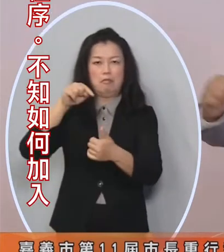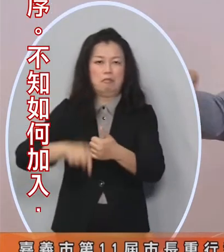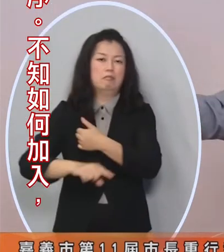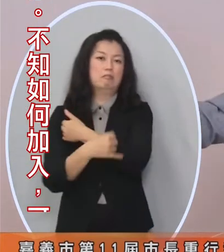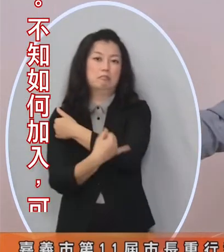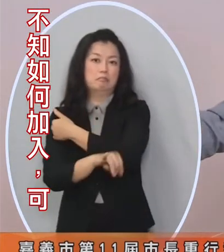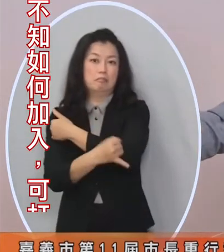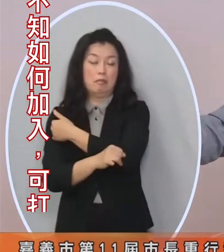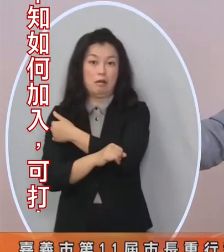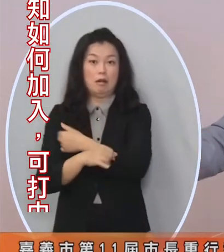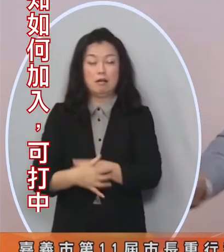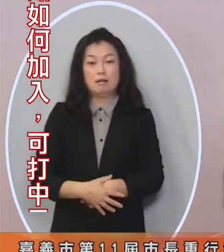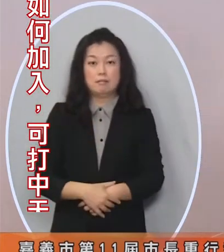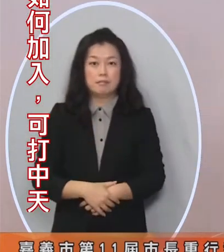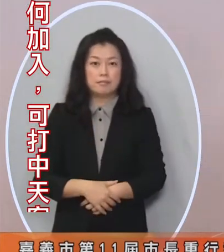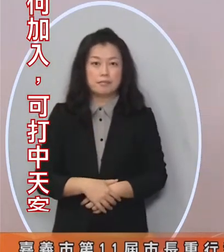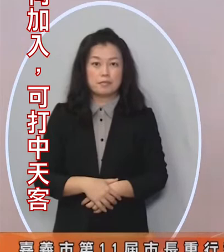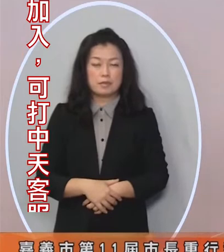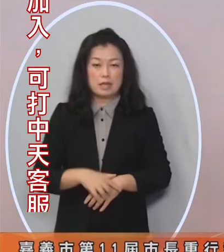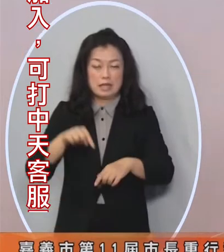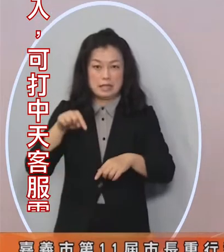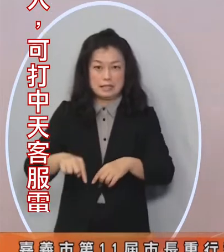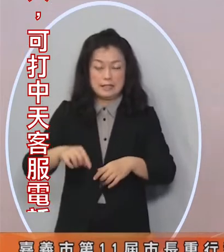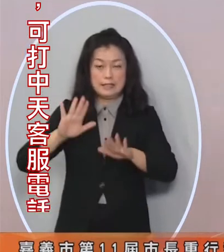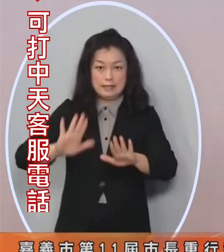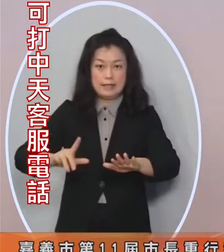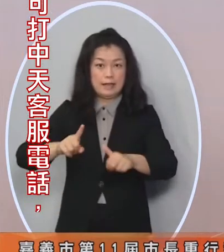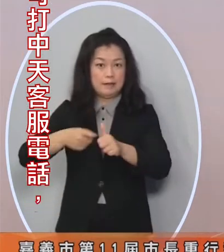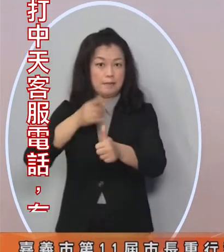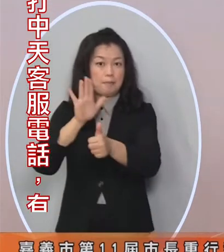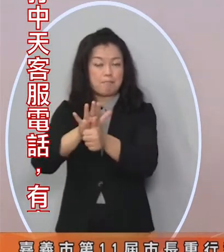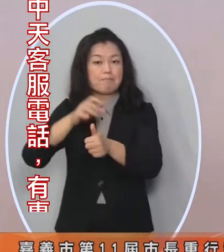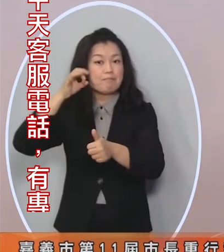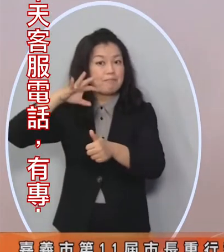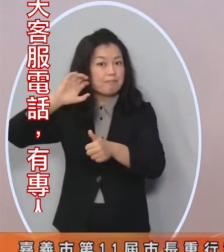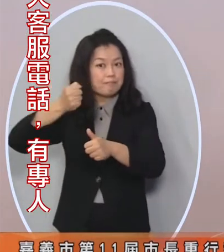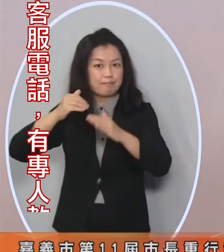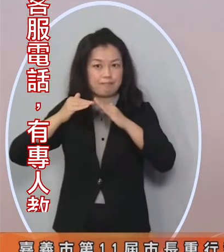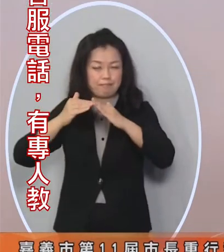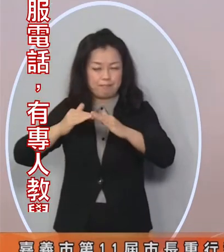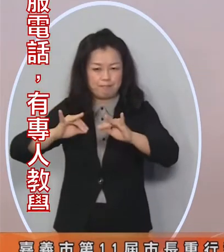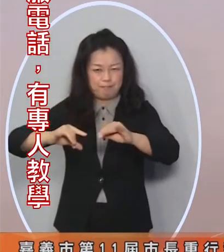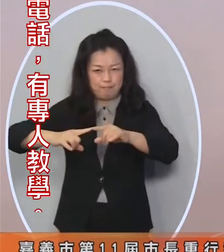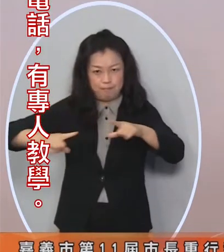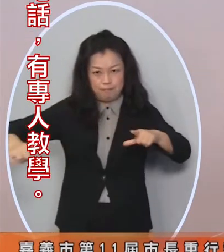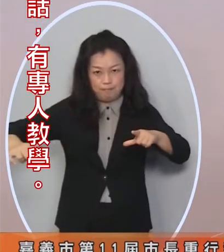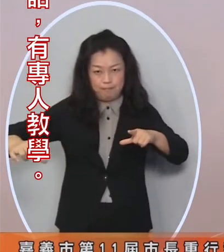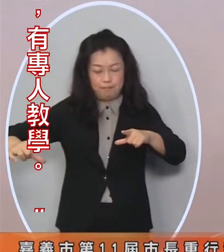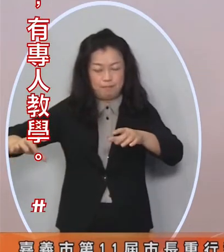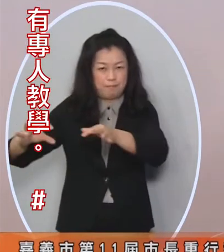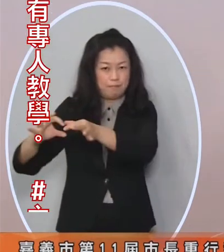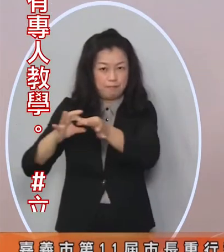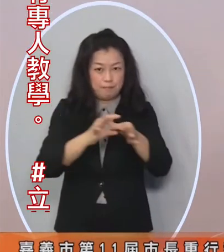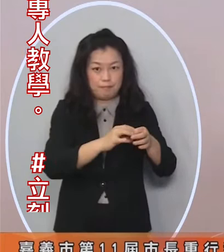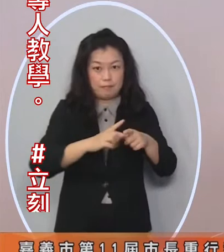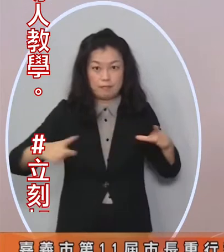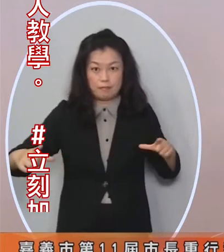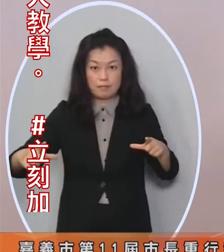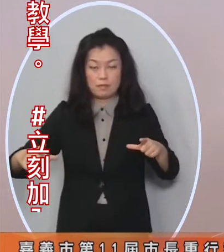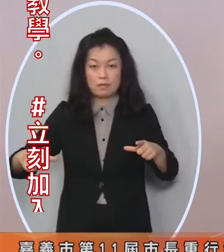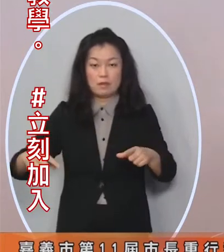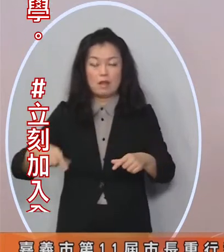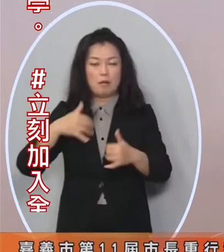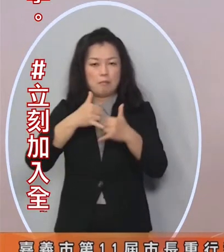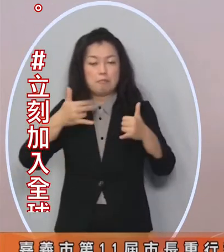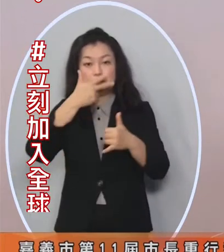这样，拉开嘉义市的纵深，然后让民众可以方便。那这个部分会产生最后一个问题是什